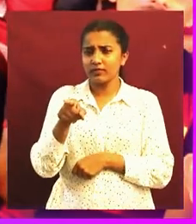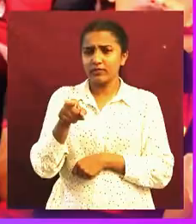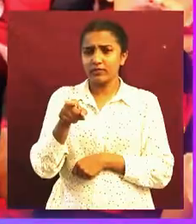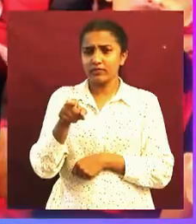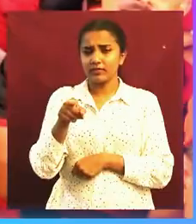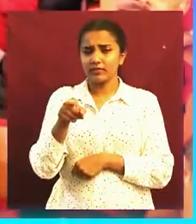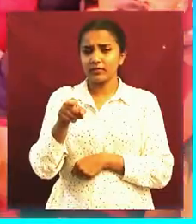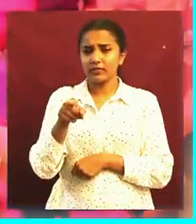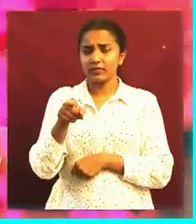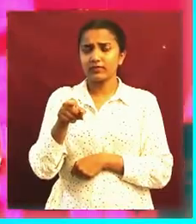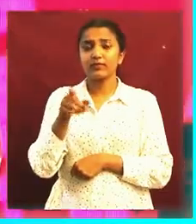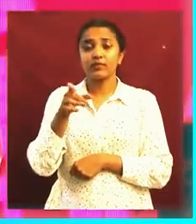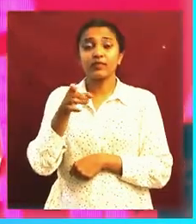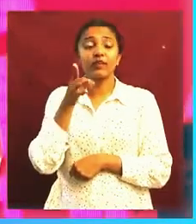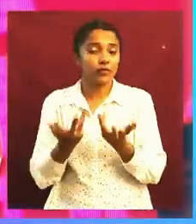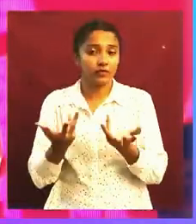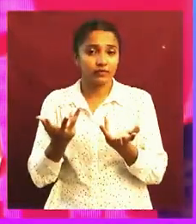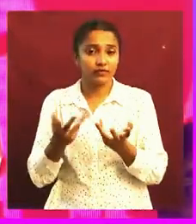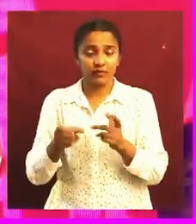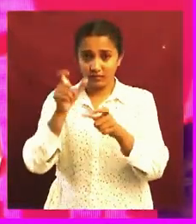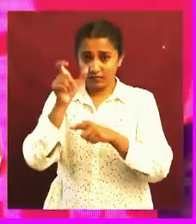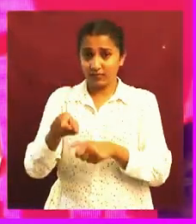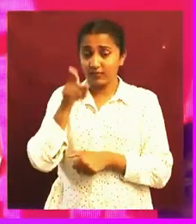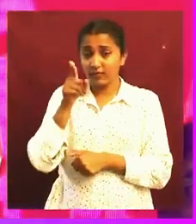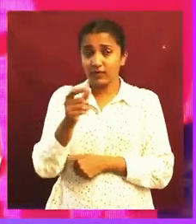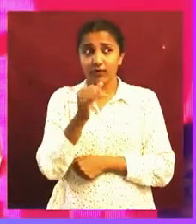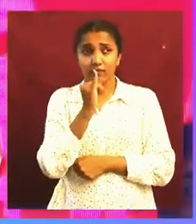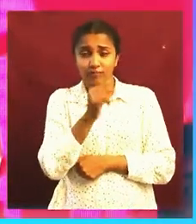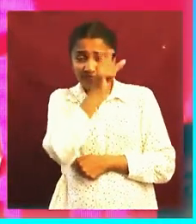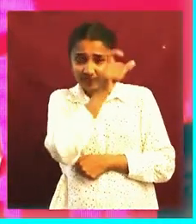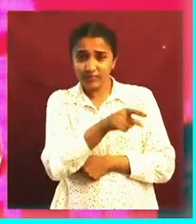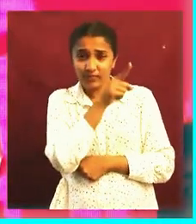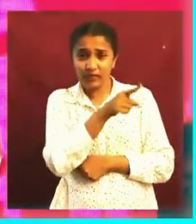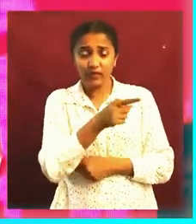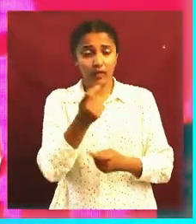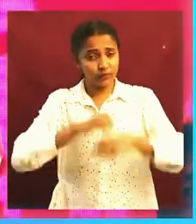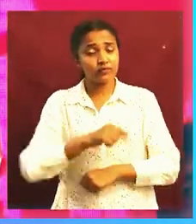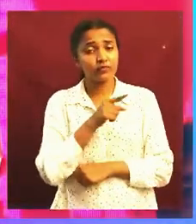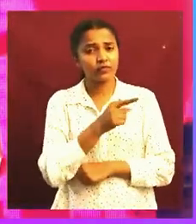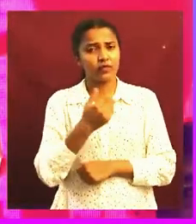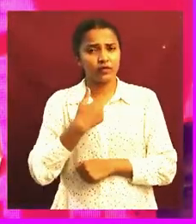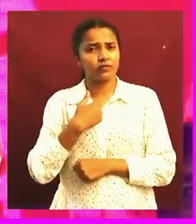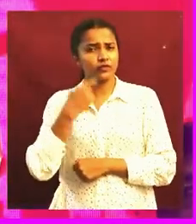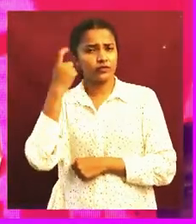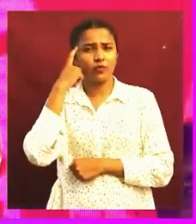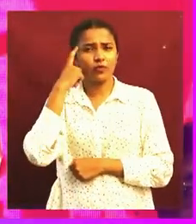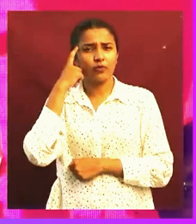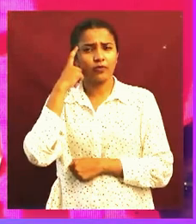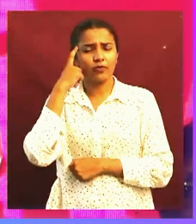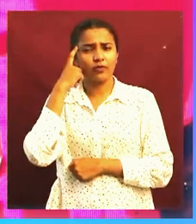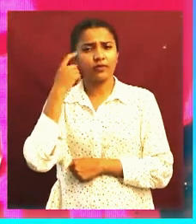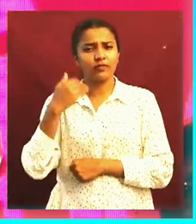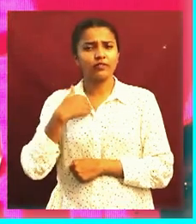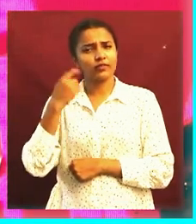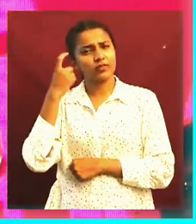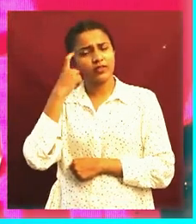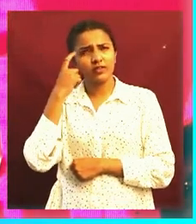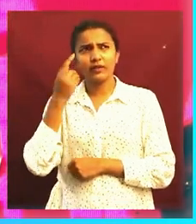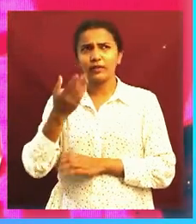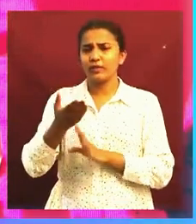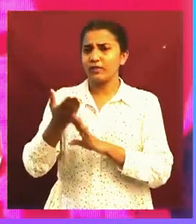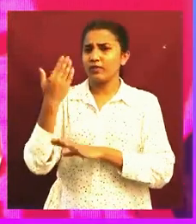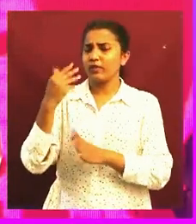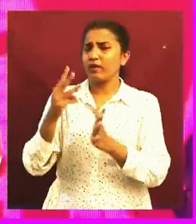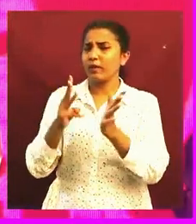சதுரா ஏன்சா அபி முகத்த கரன் ஏ ஜனதாவகே சதுரன் மே ஆர்த்திக விதவட்ட மும தன்ன மட்ட ஏக மந்திரி வரே கிவ